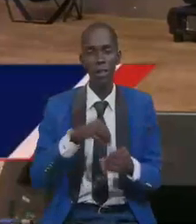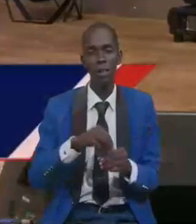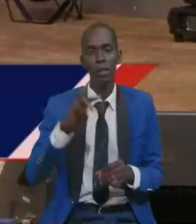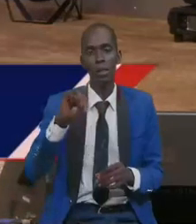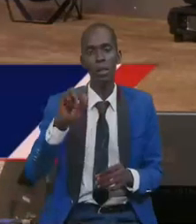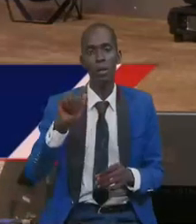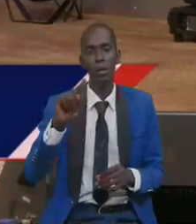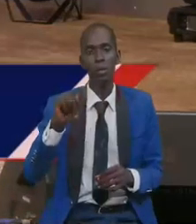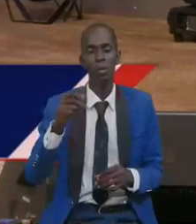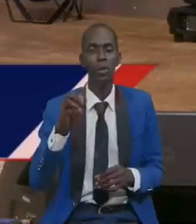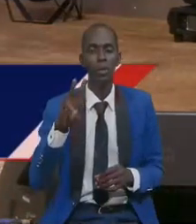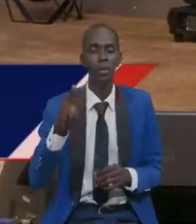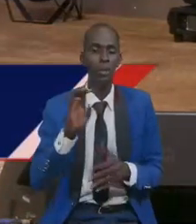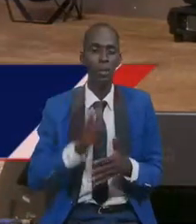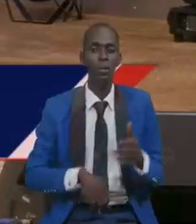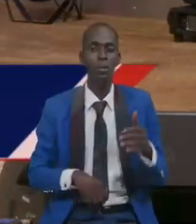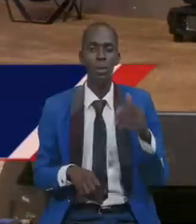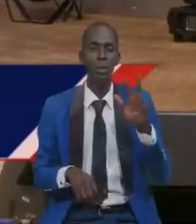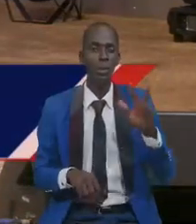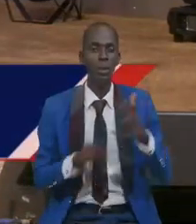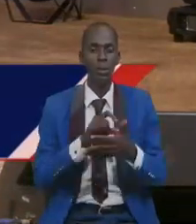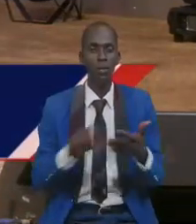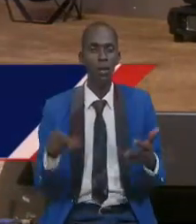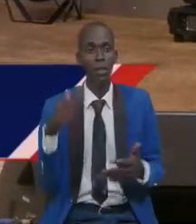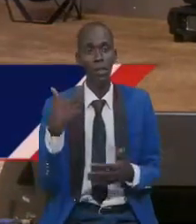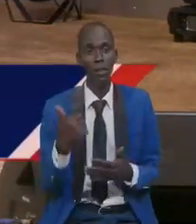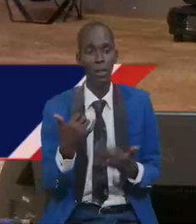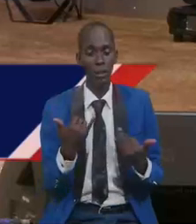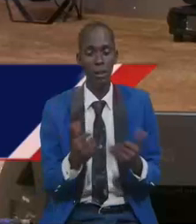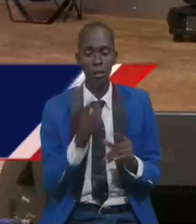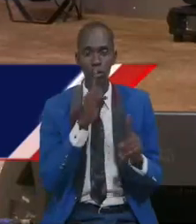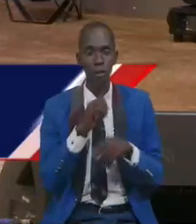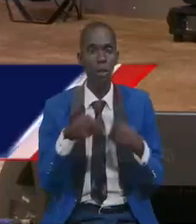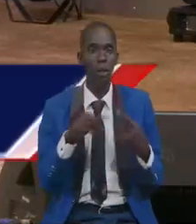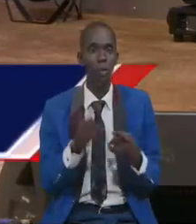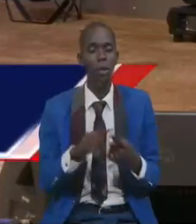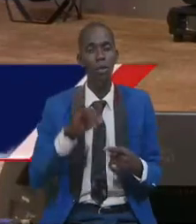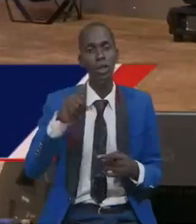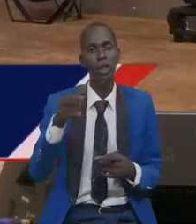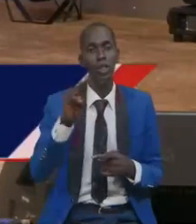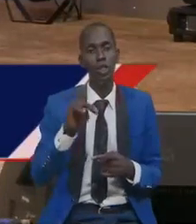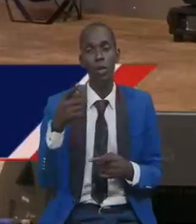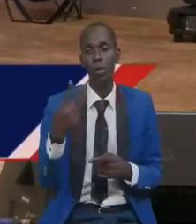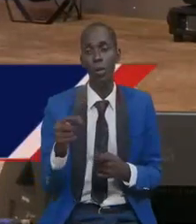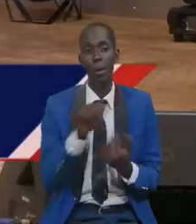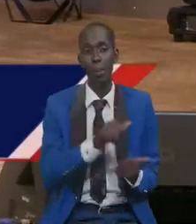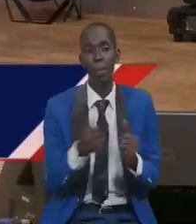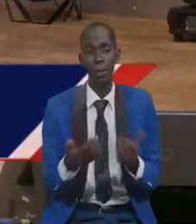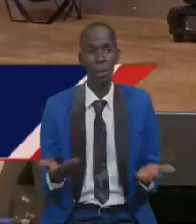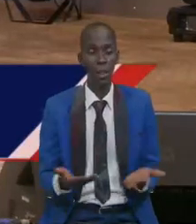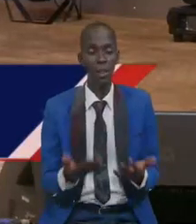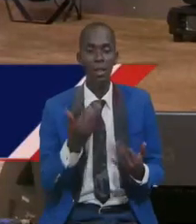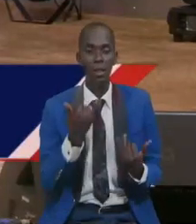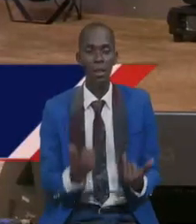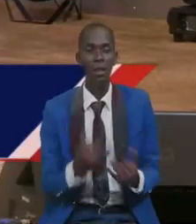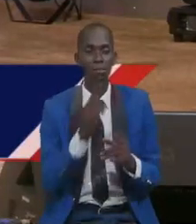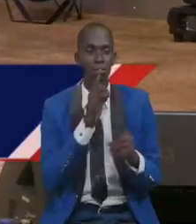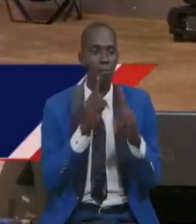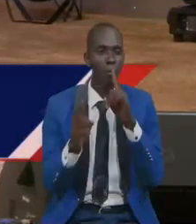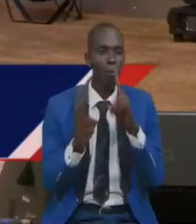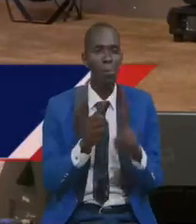3, 10. Ça, c'est les propos de précurseur de Jésus-Christ, Jean-Baptiste. Et il parlait